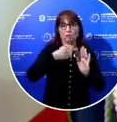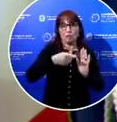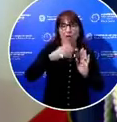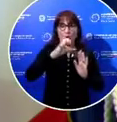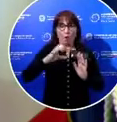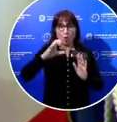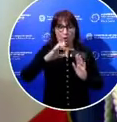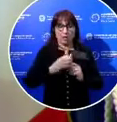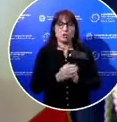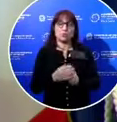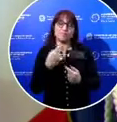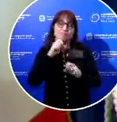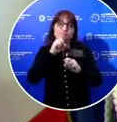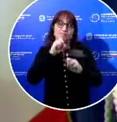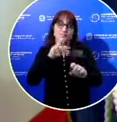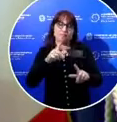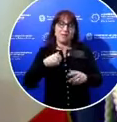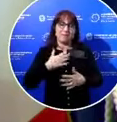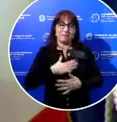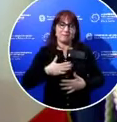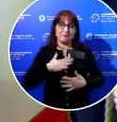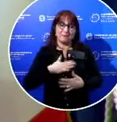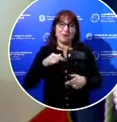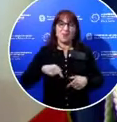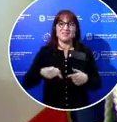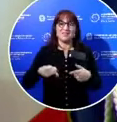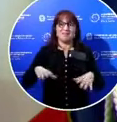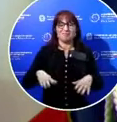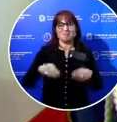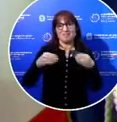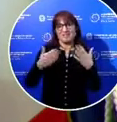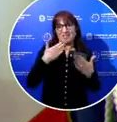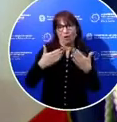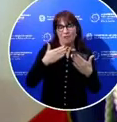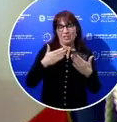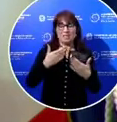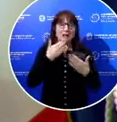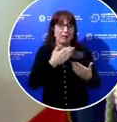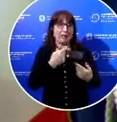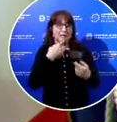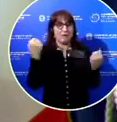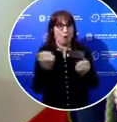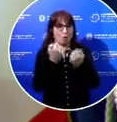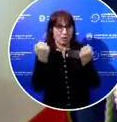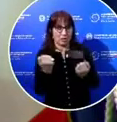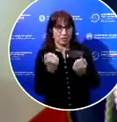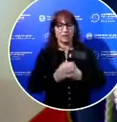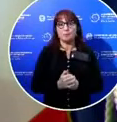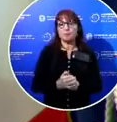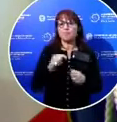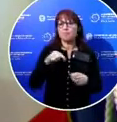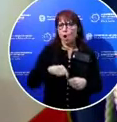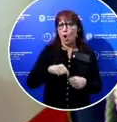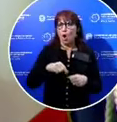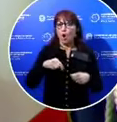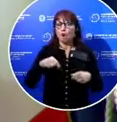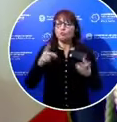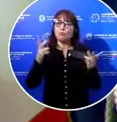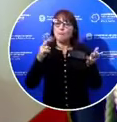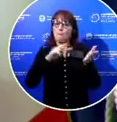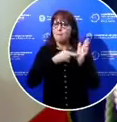innanzitutto esprimere il mio apprezzamento per questa iniziativa e il mio ringraziamento ai promotori. I problemi che verranno affrontati in